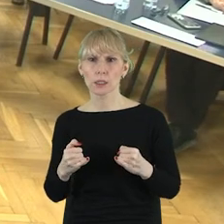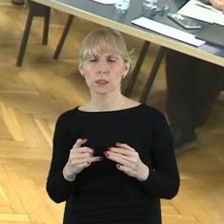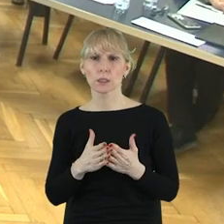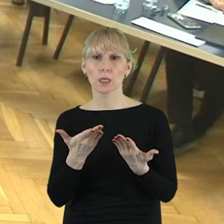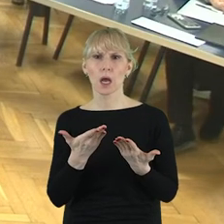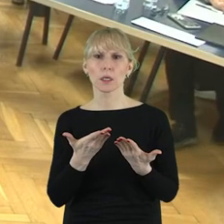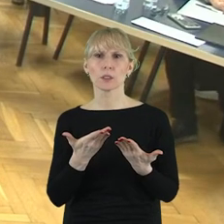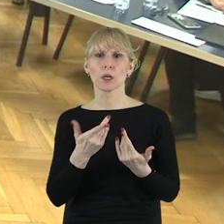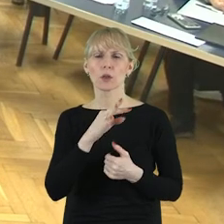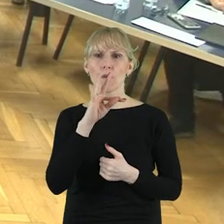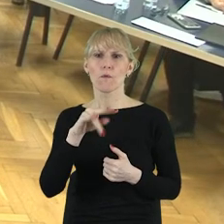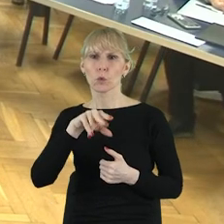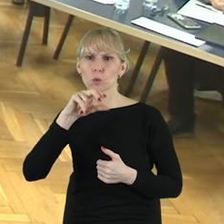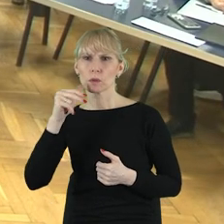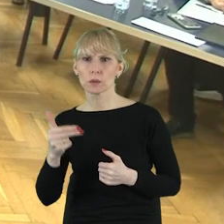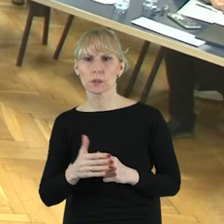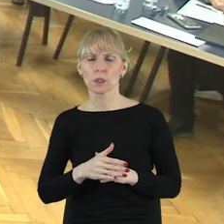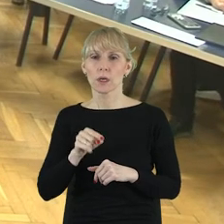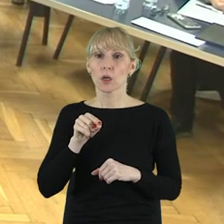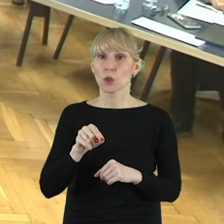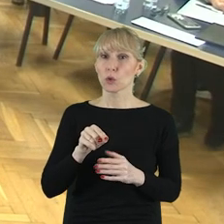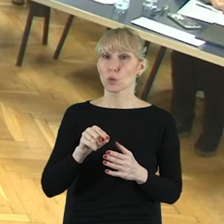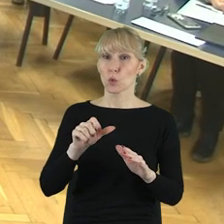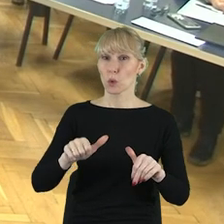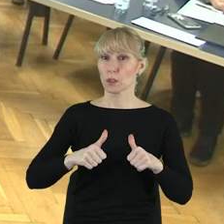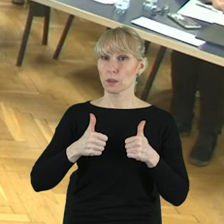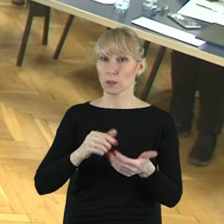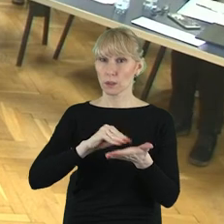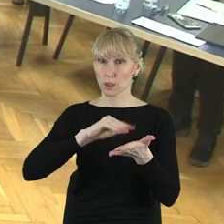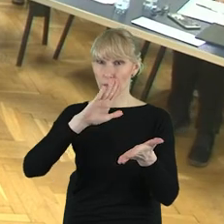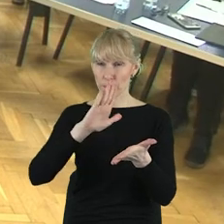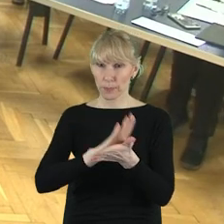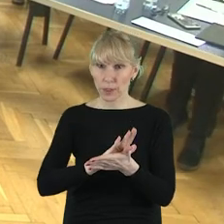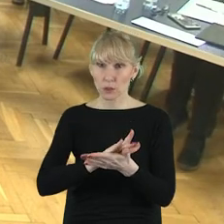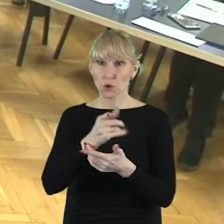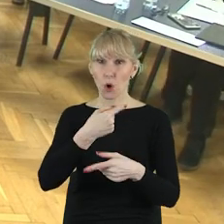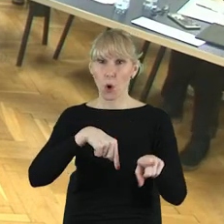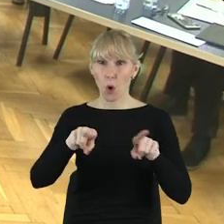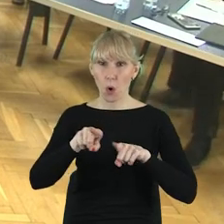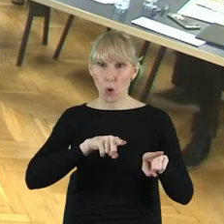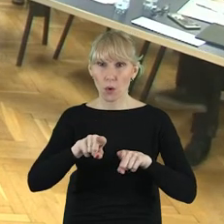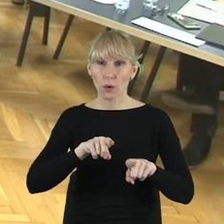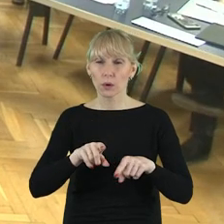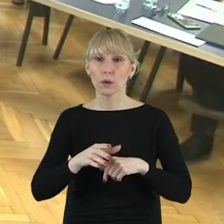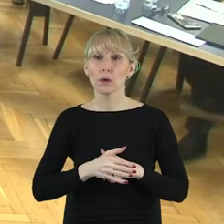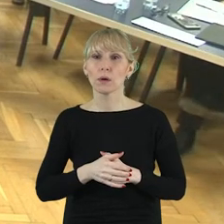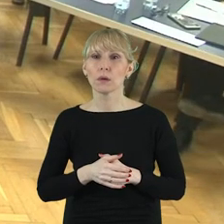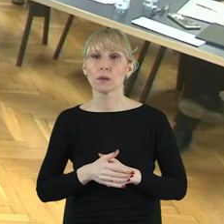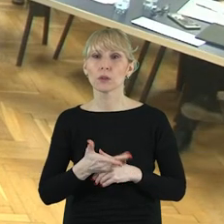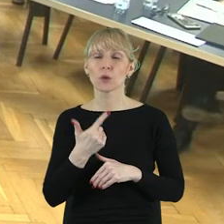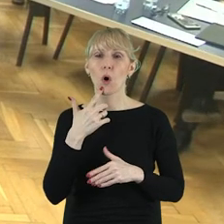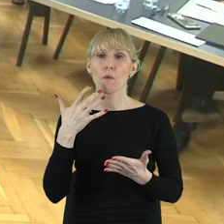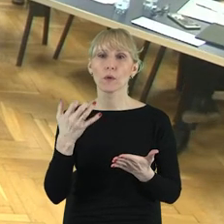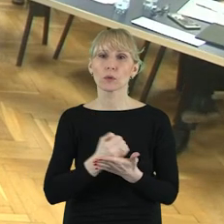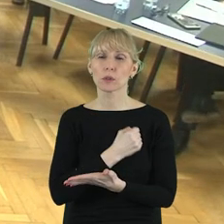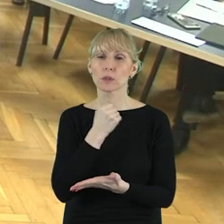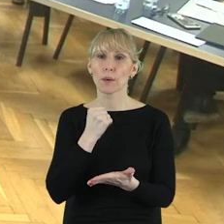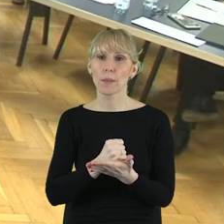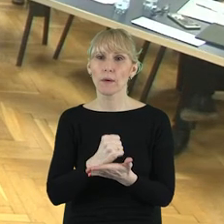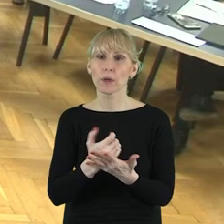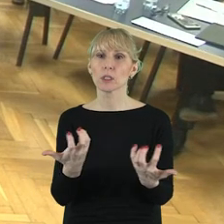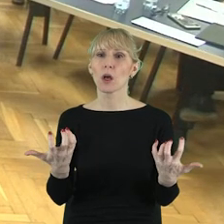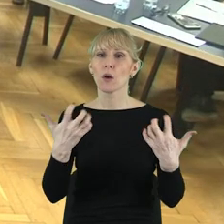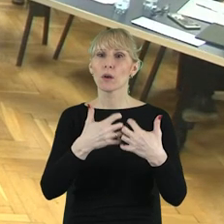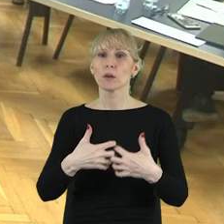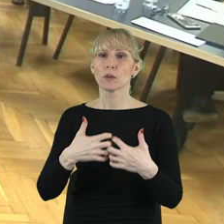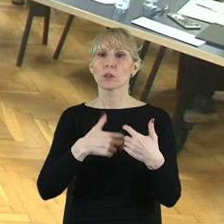stanowiącym. Wpis ten oznacza, że dokładnie wpisu do KRS tworzy stan prawny. Działanie stowarzyszenia przy zarejestrowaniu w KRS to jest działanie pewnej grupy